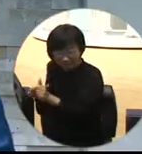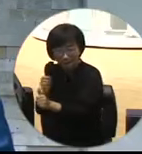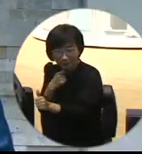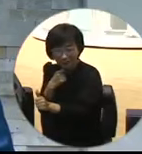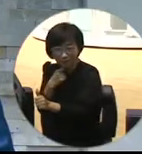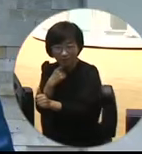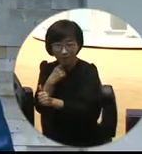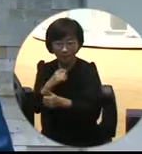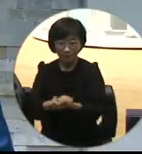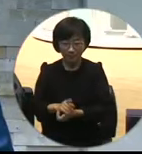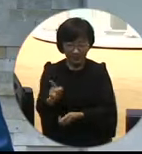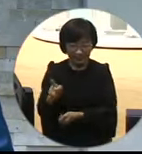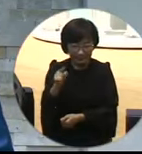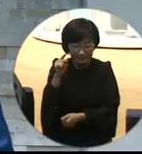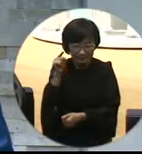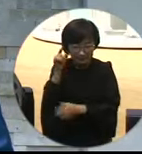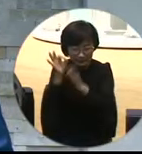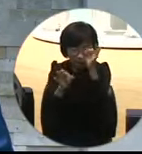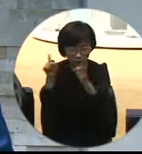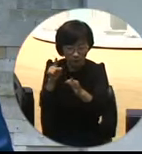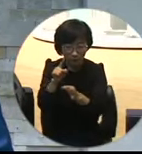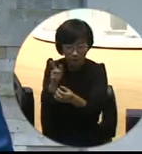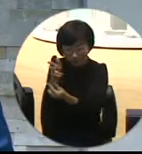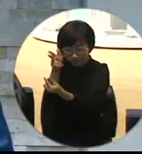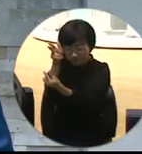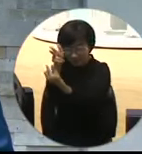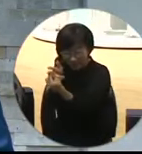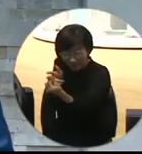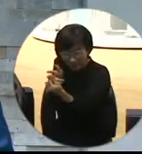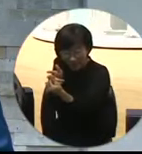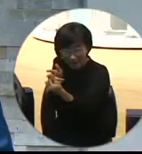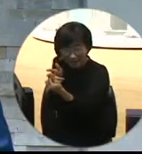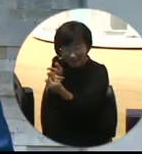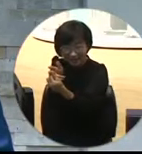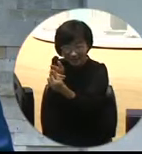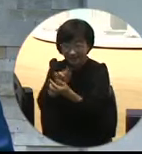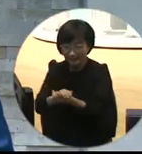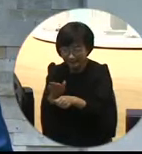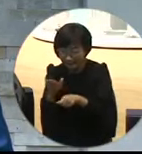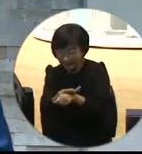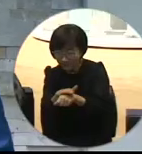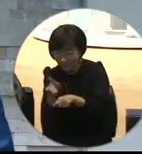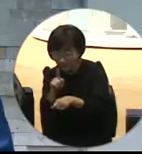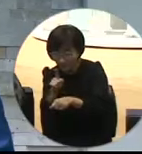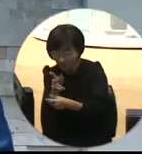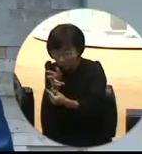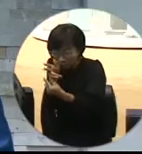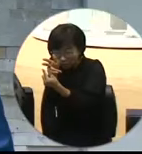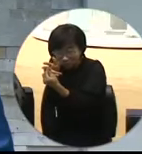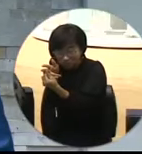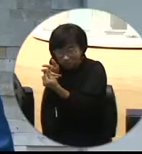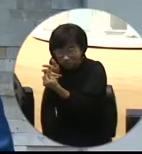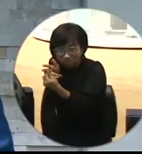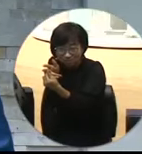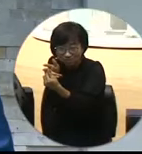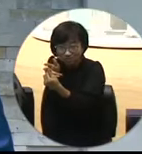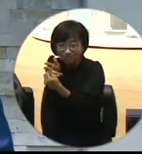저 사람 내 약점을 잡아야지. 요거 율법이거든요. 사람들 잘못된 거 잡아내려고